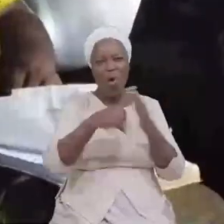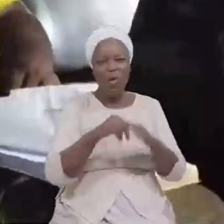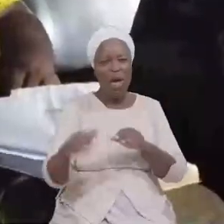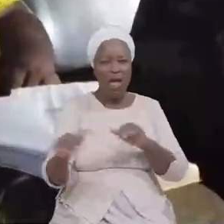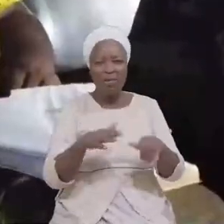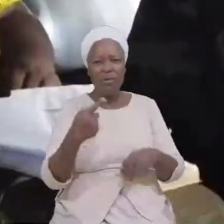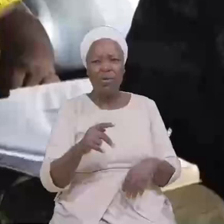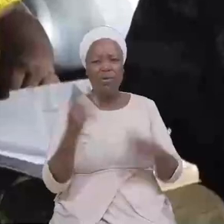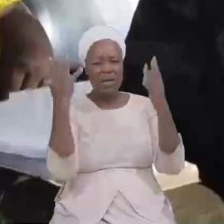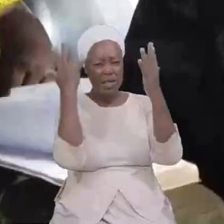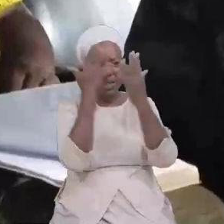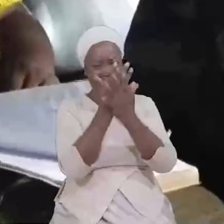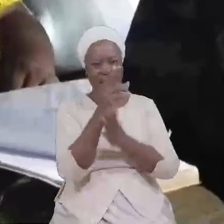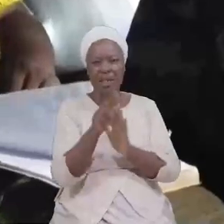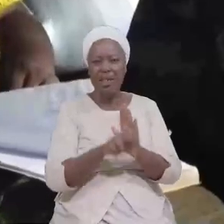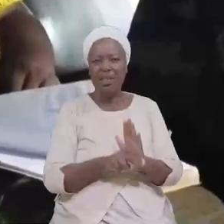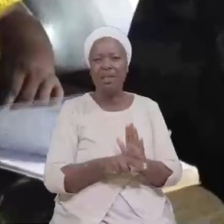ces activités des ténèbres,